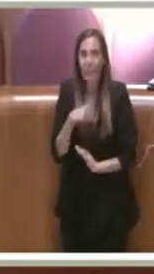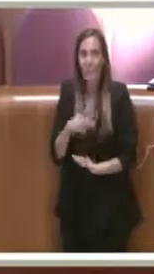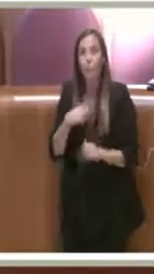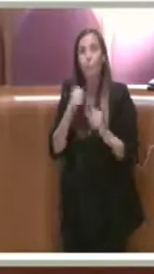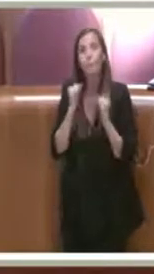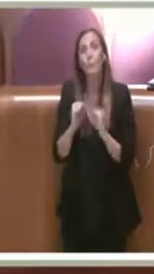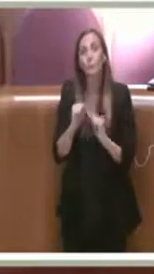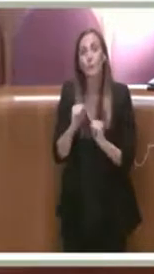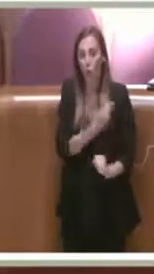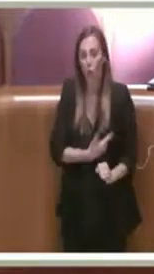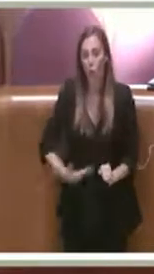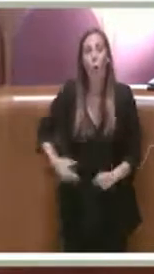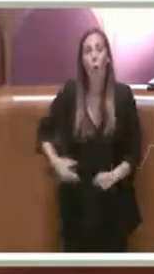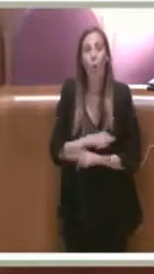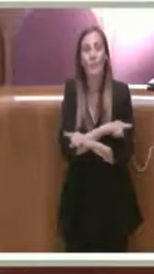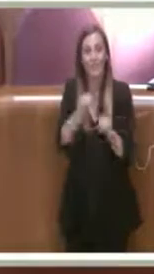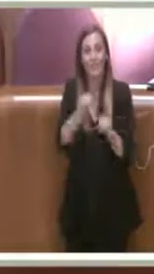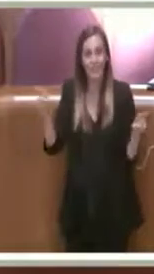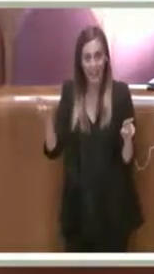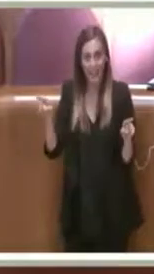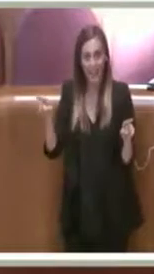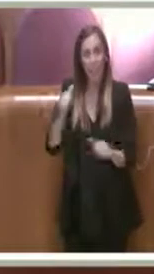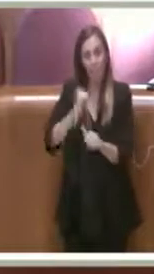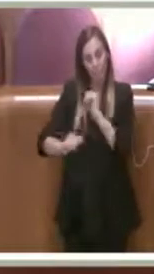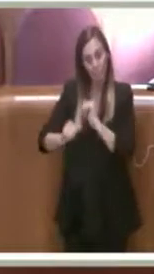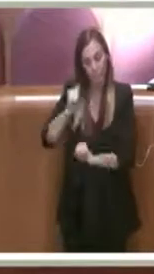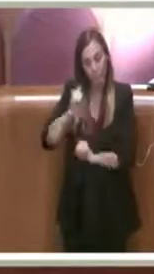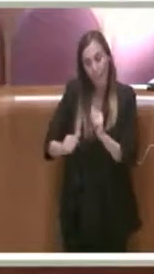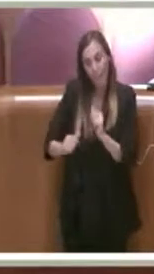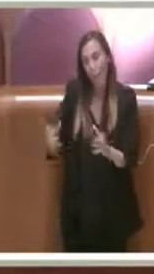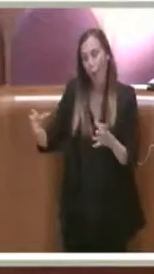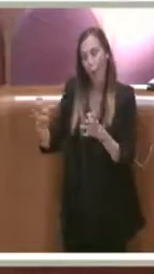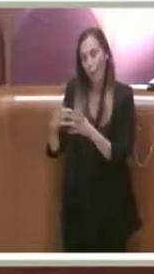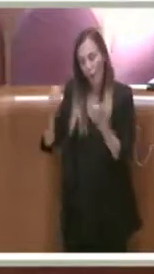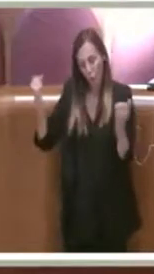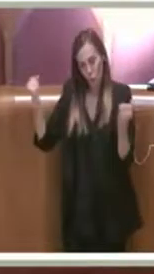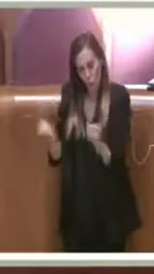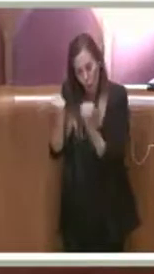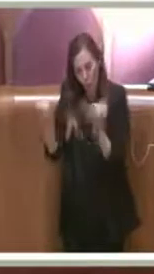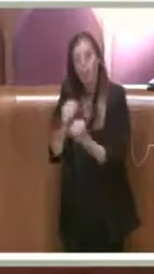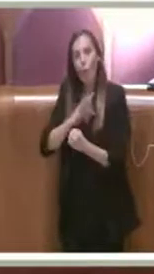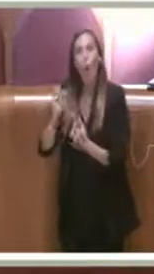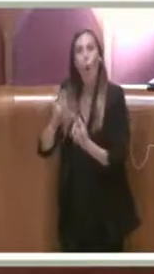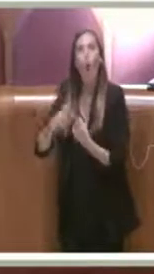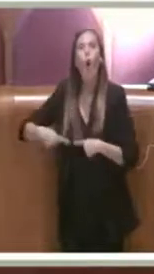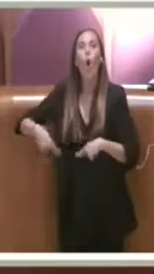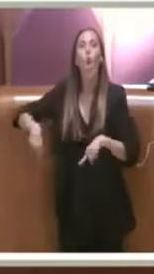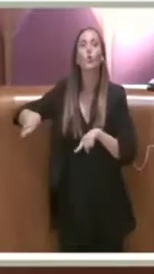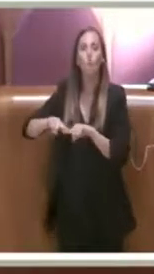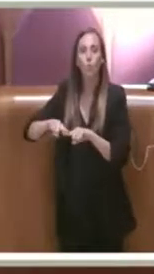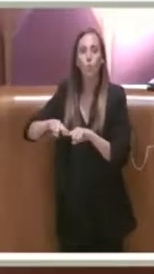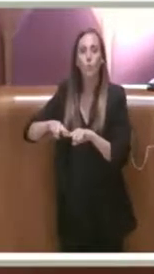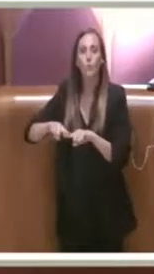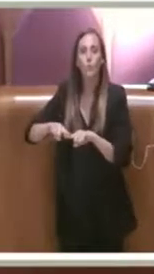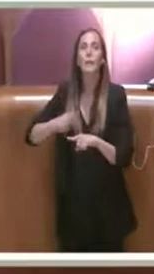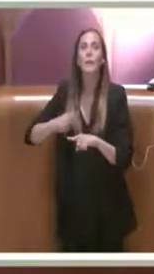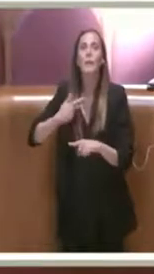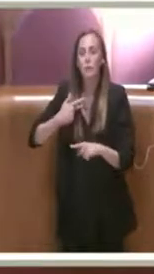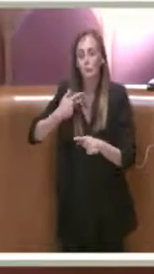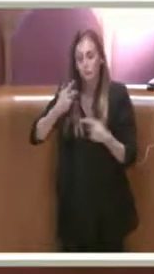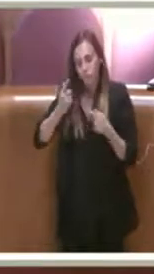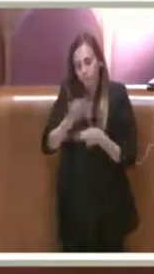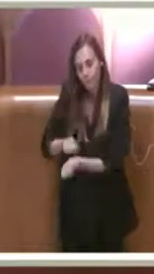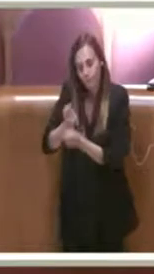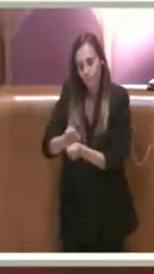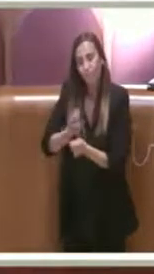per i consiglieri, previo consenso del comitato promotore o della consulta, di emendare le proposte di iniziativa popolare o